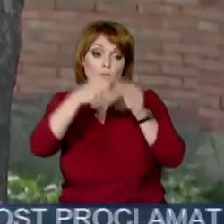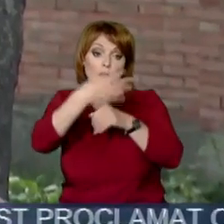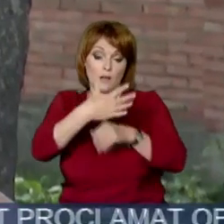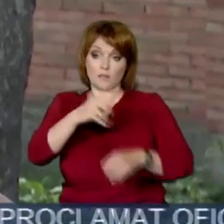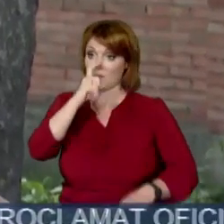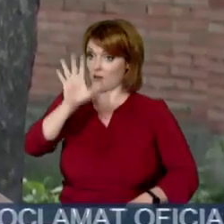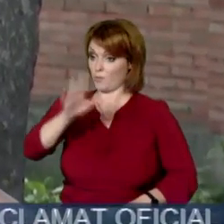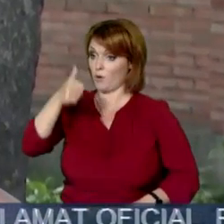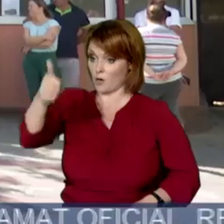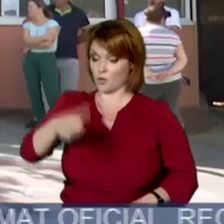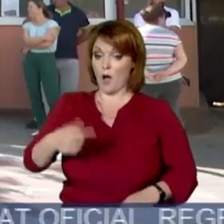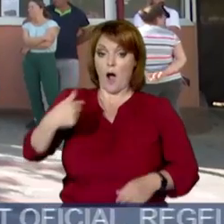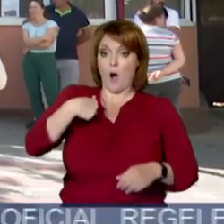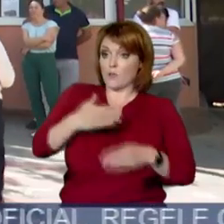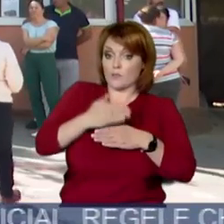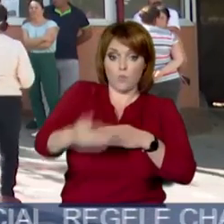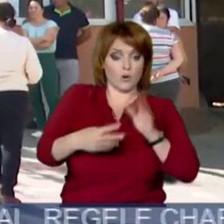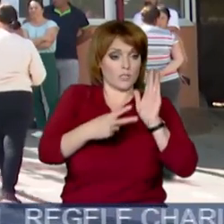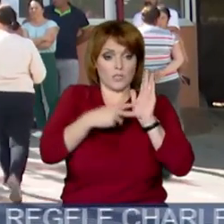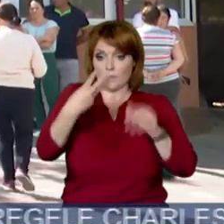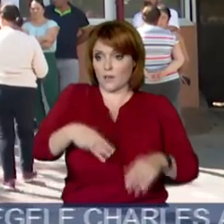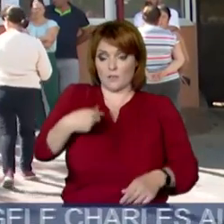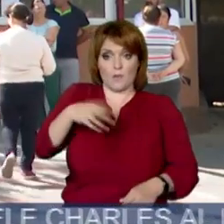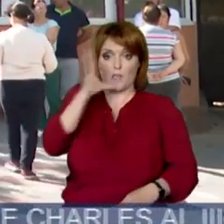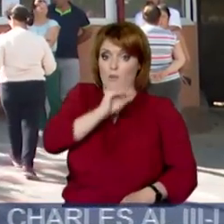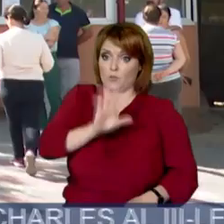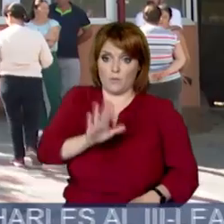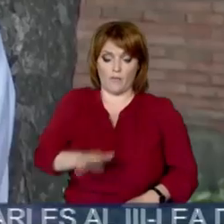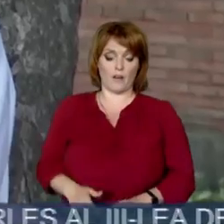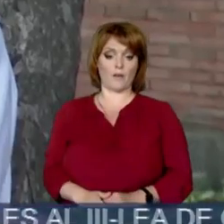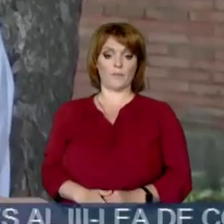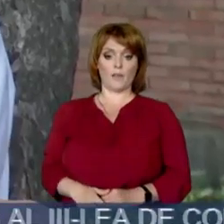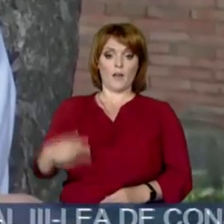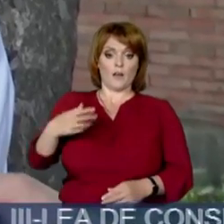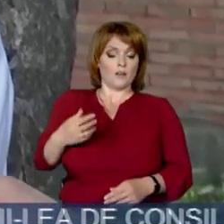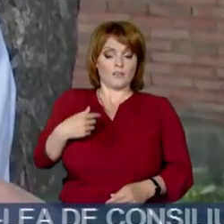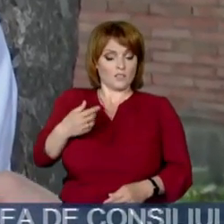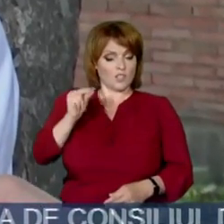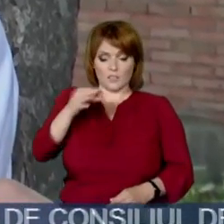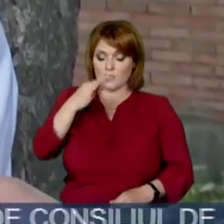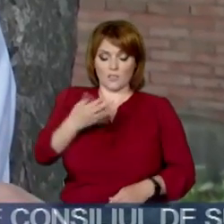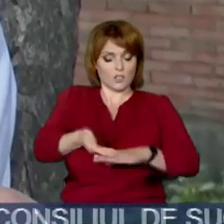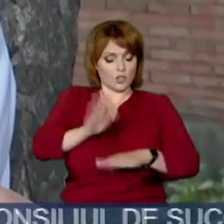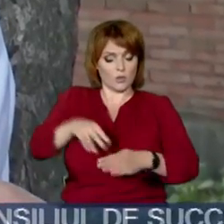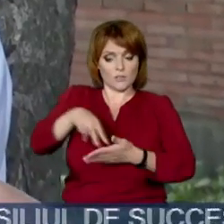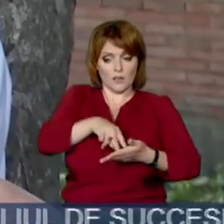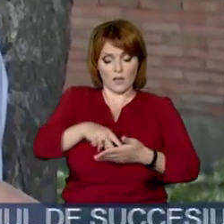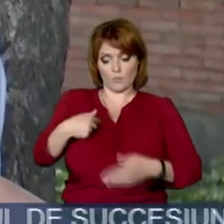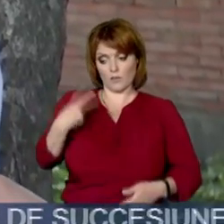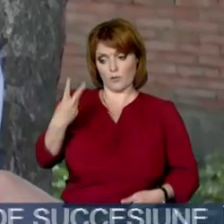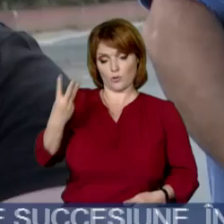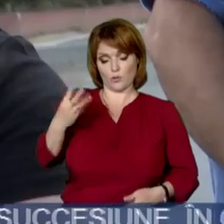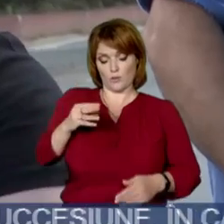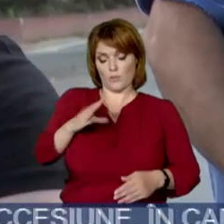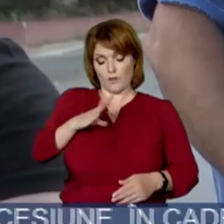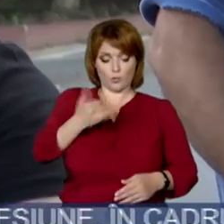care iese de la lucru seara. Să stai în drum cu care au câte doi copii, câte trei, să stai în drum, tot nu e foarte greu din vale să ajungi în